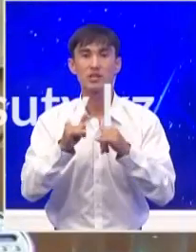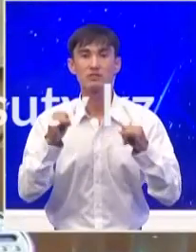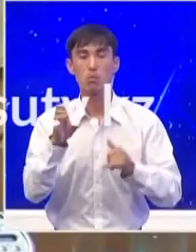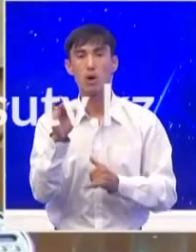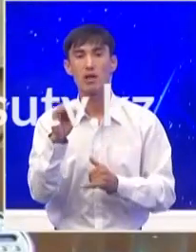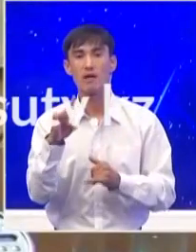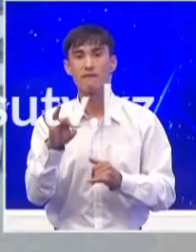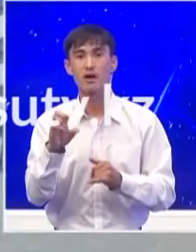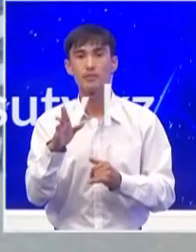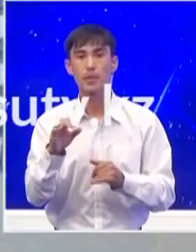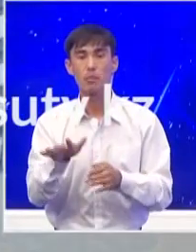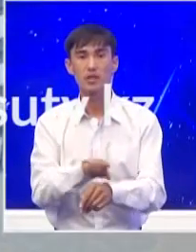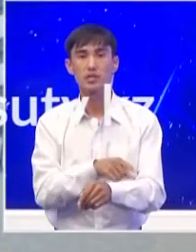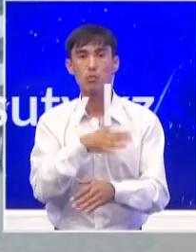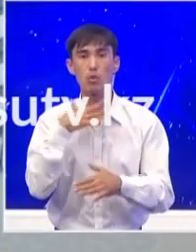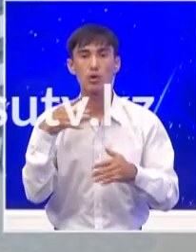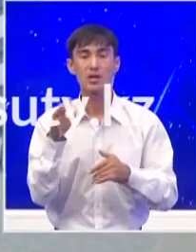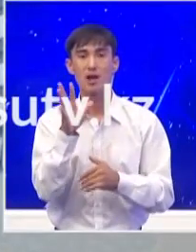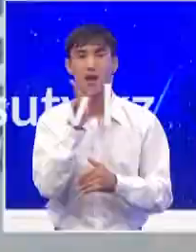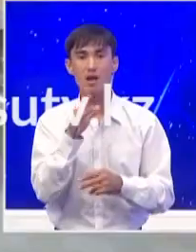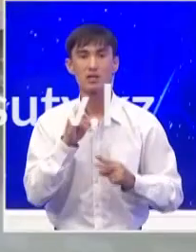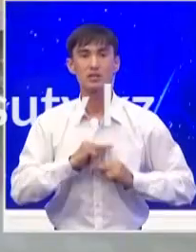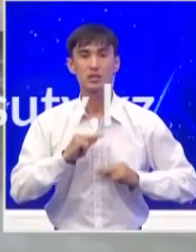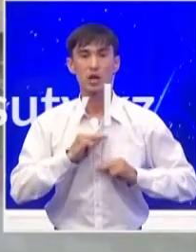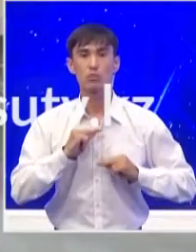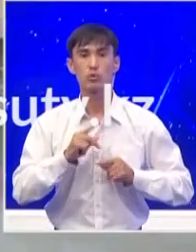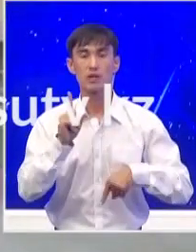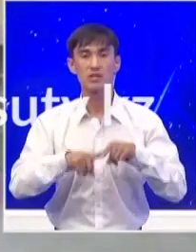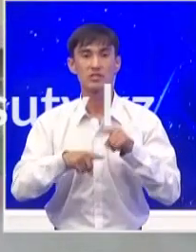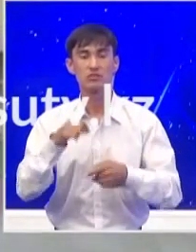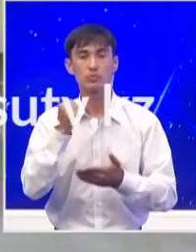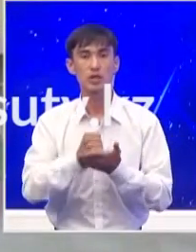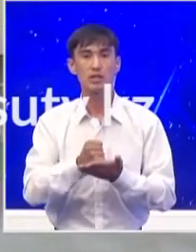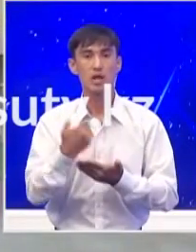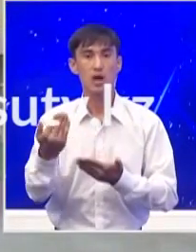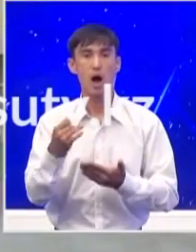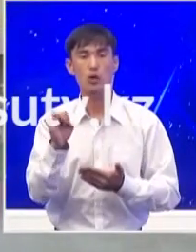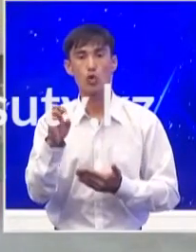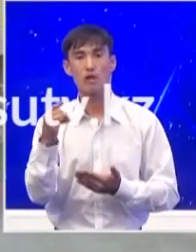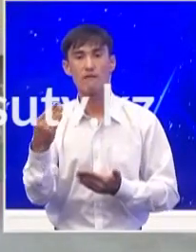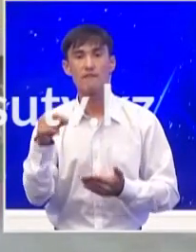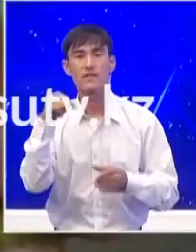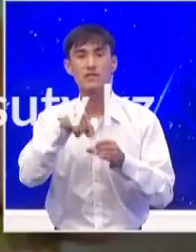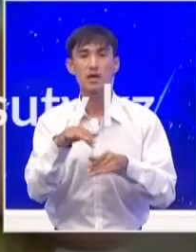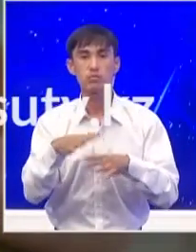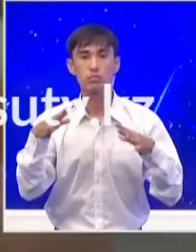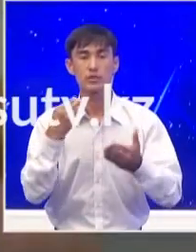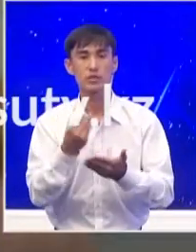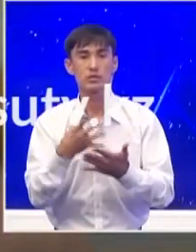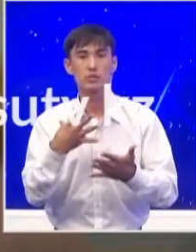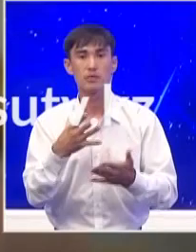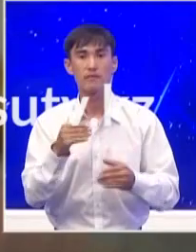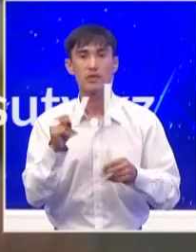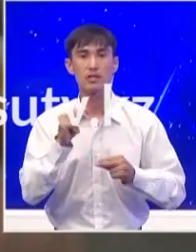балаева на протяжении многих лет самоотверженной работы в сфере отечественной печати ханым буби а голова внесла неоценимый вклад в развитие средств